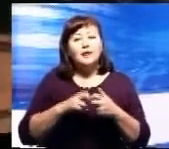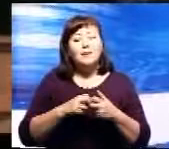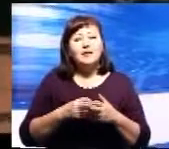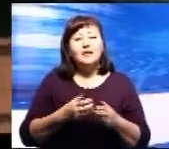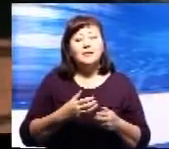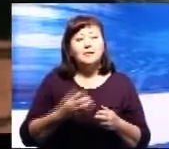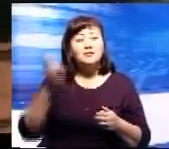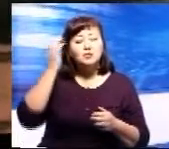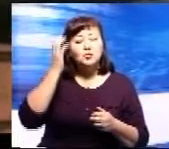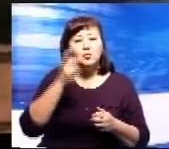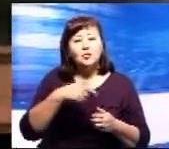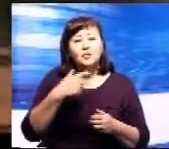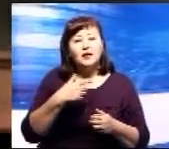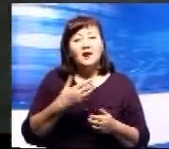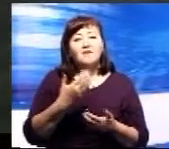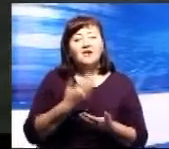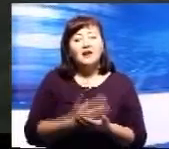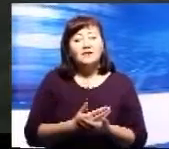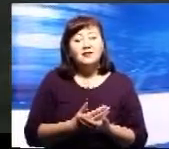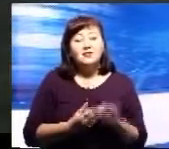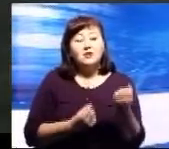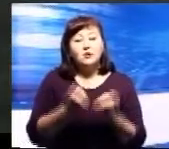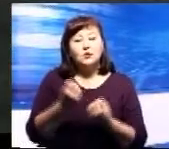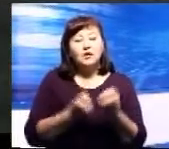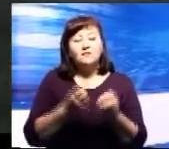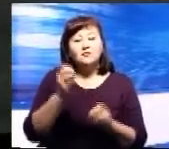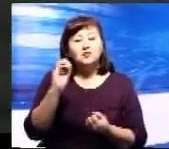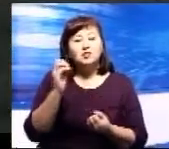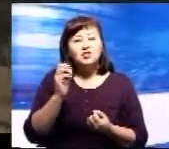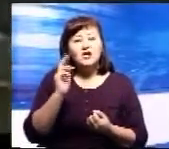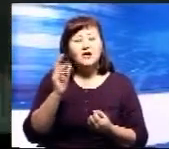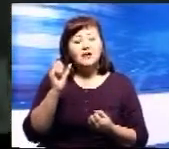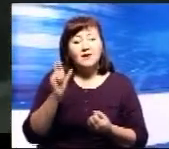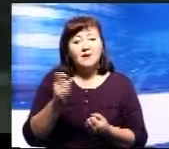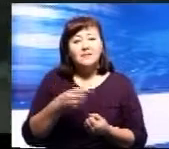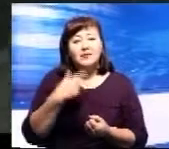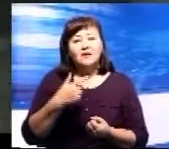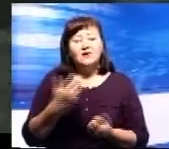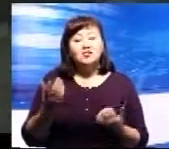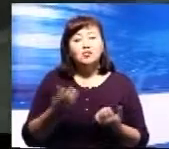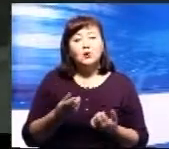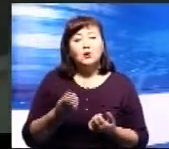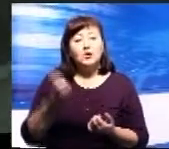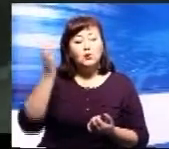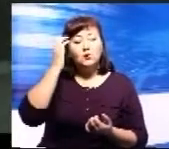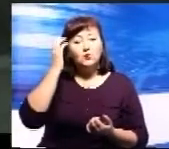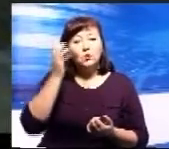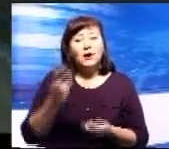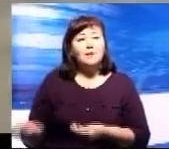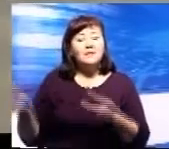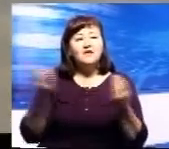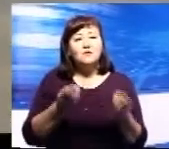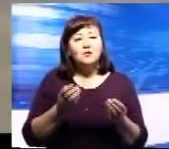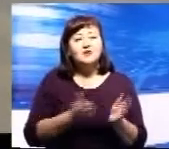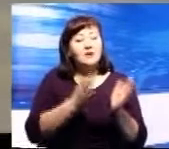нет, подтверждает заведующий угольными складами и руководство отдела ЖКХ. По их информации, уголь поступает в город регулярно.